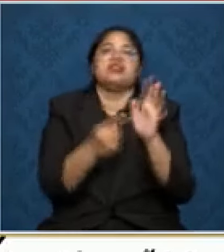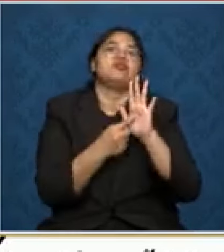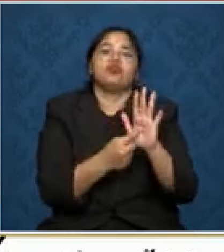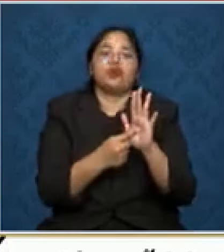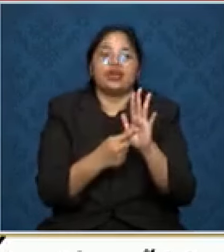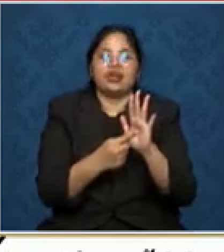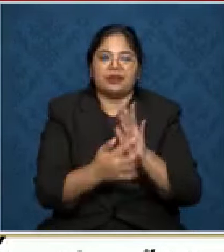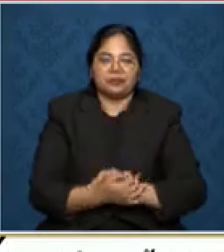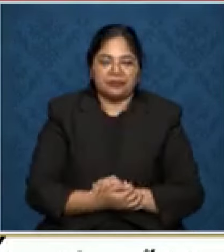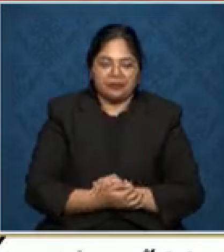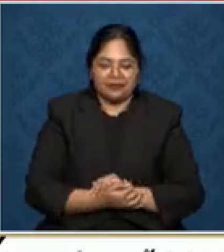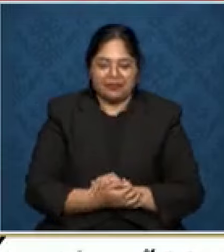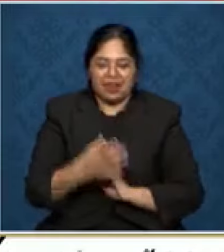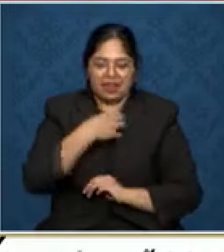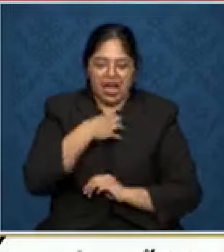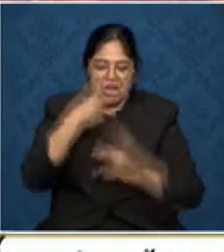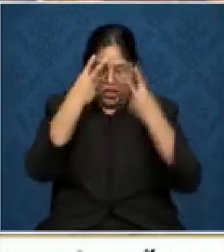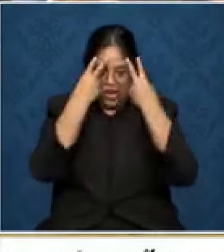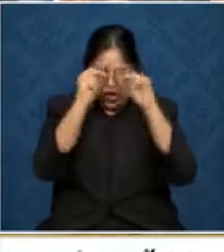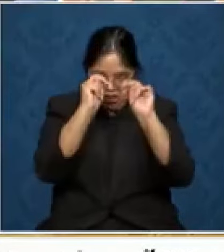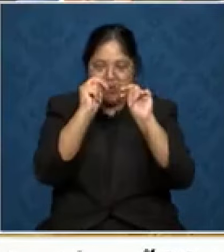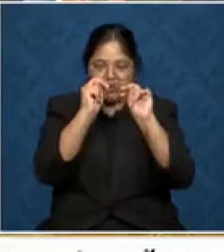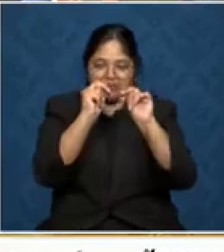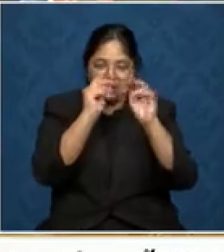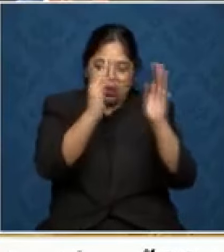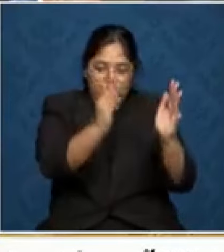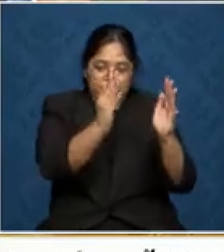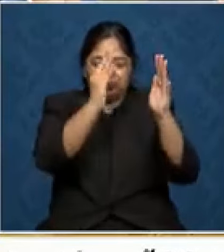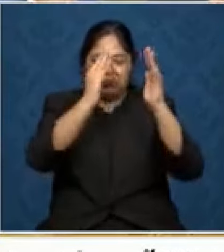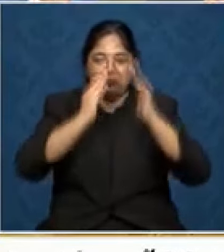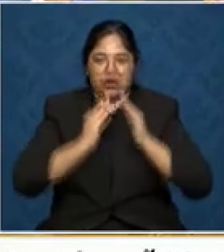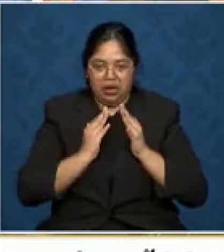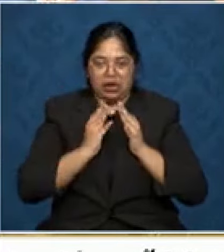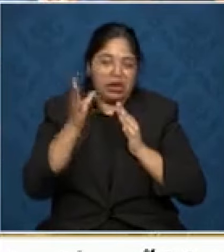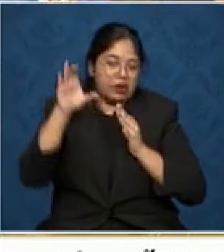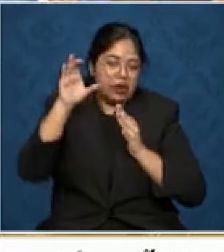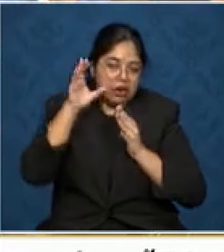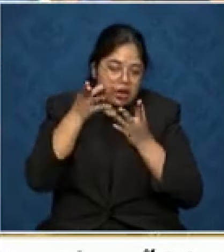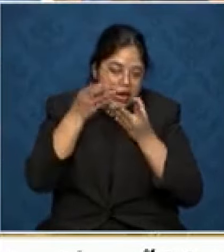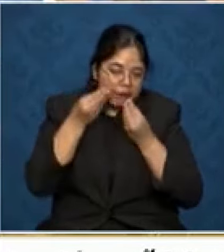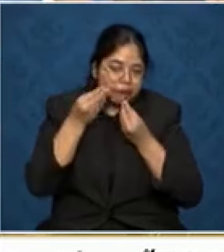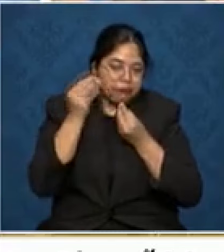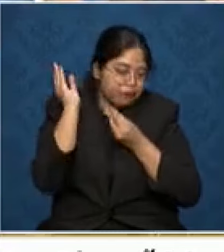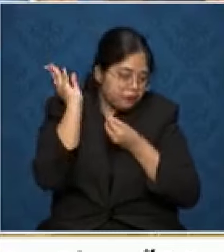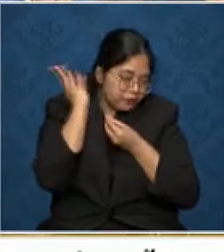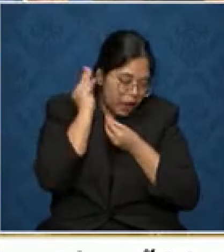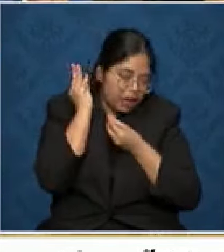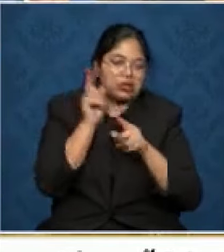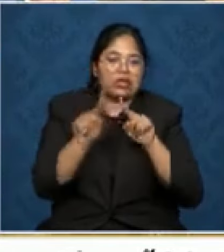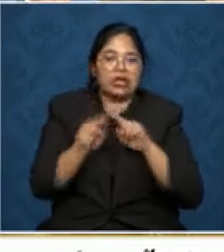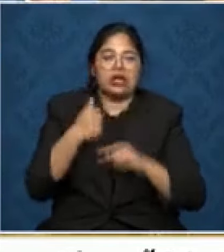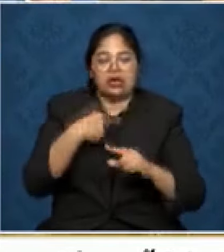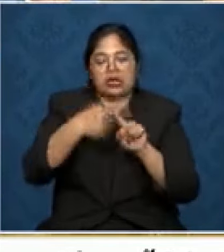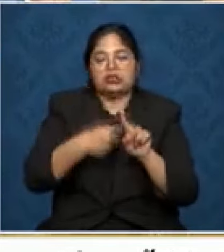รับความเห็นเล็กๆนี้ไปประกอบการพิจารณาบบริหารราชการแผ่นดินต่อไป 7